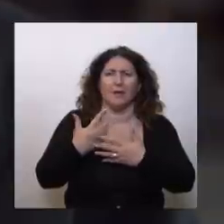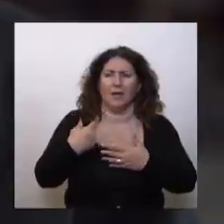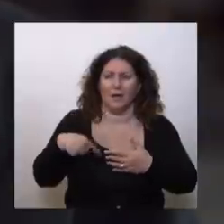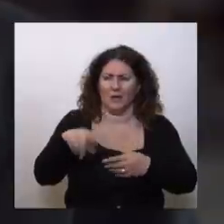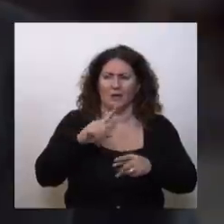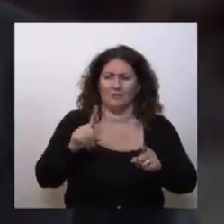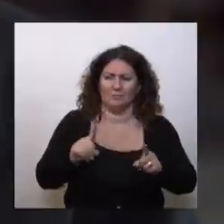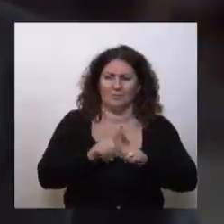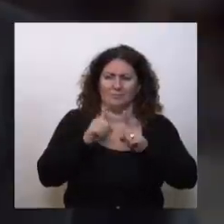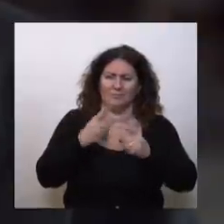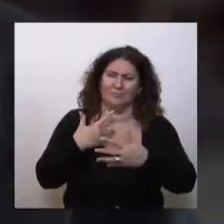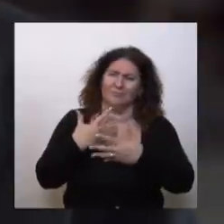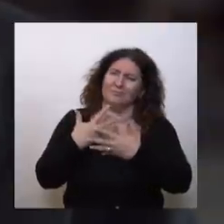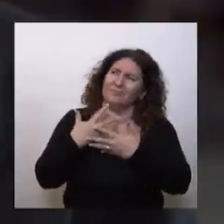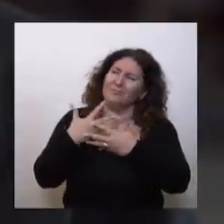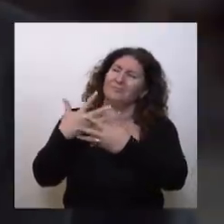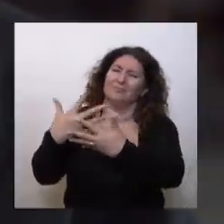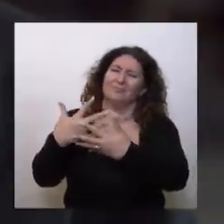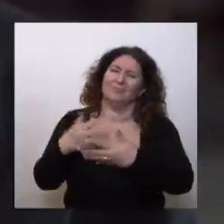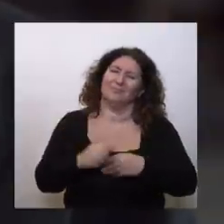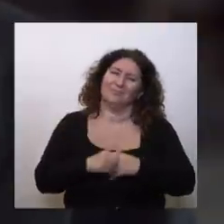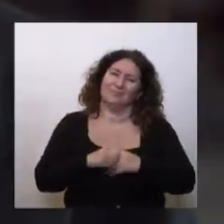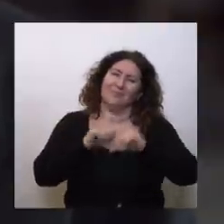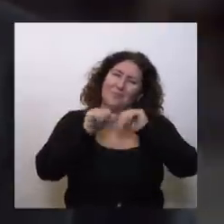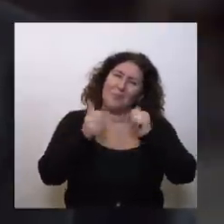ricambiamo a questo modo.